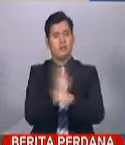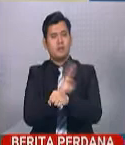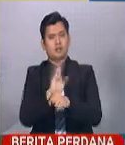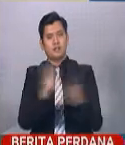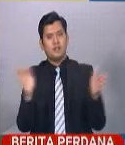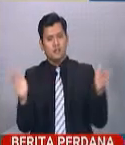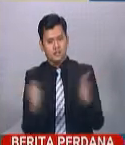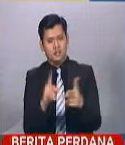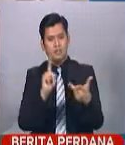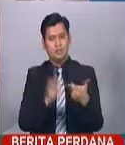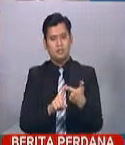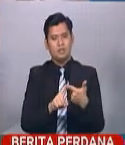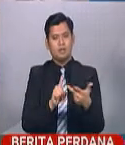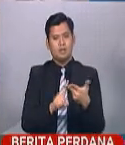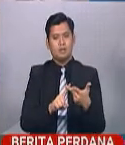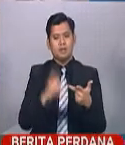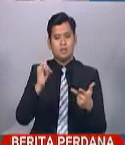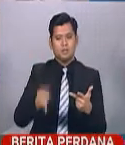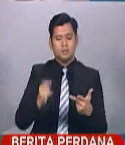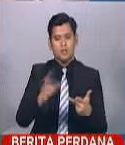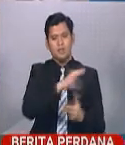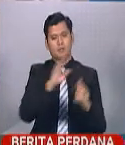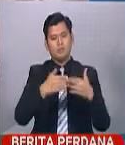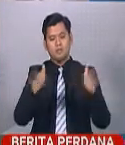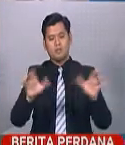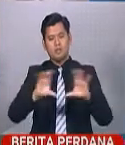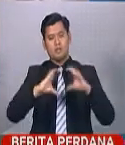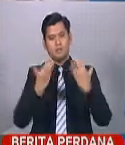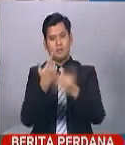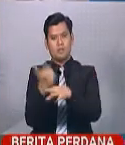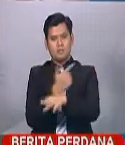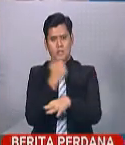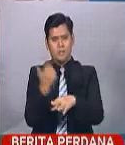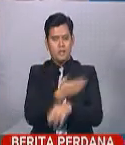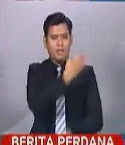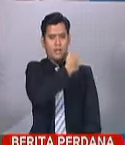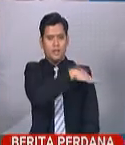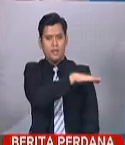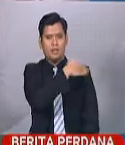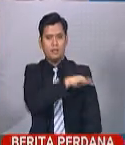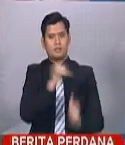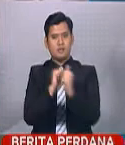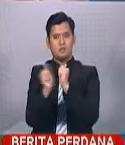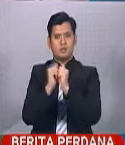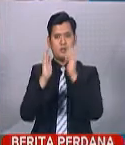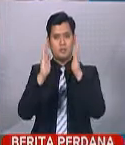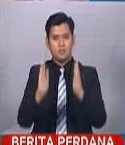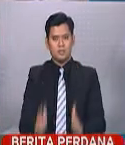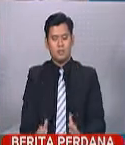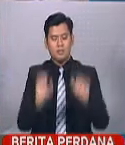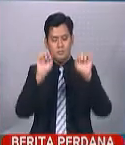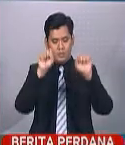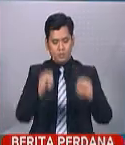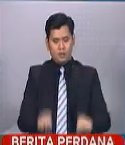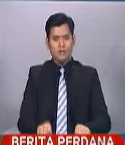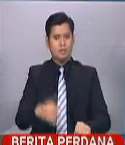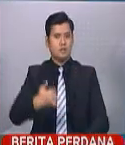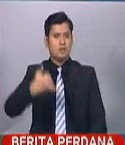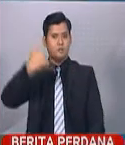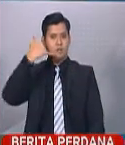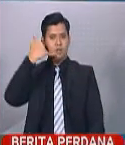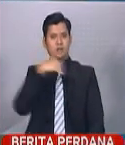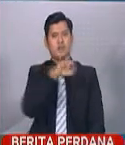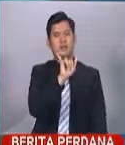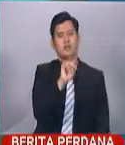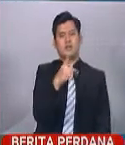pemandu teksi dan membuka kelas latihan pegas acre yang depan kesulitan diminta menghubungi jacket kalian